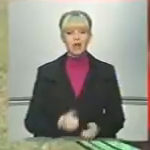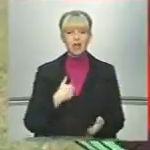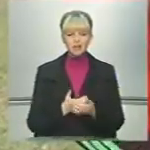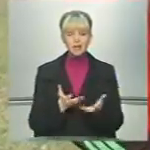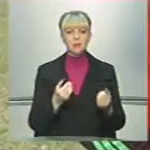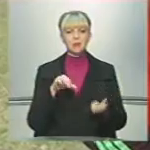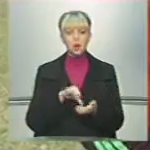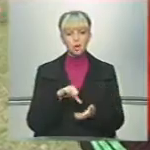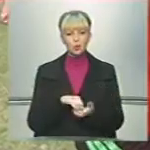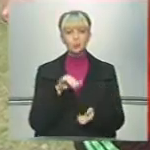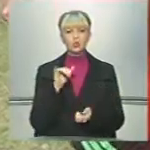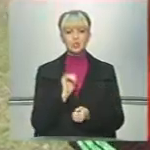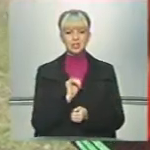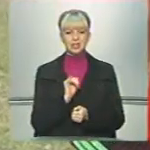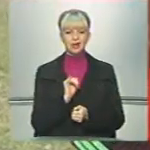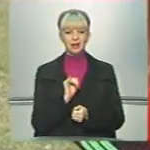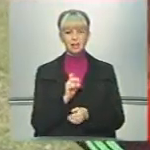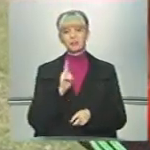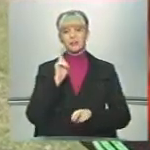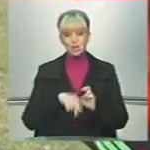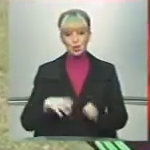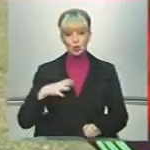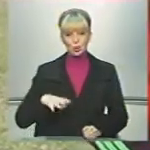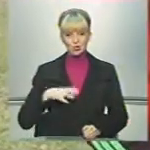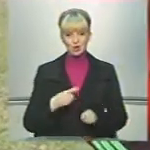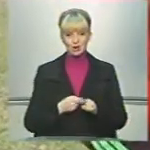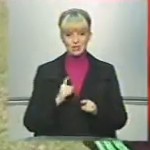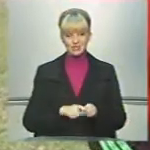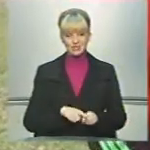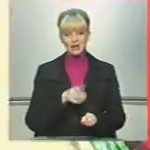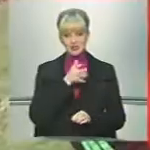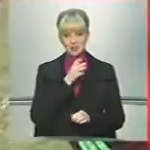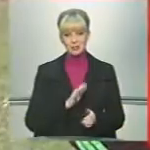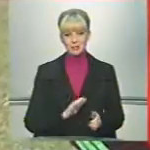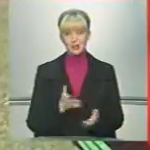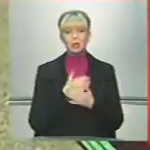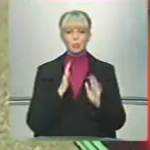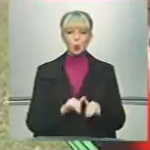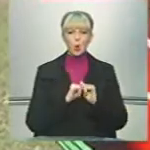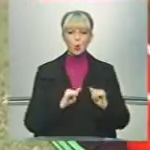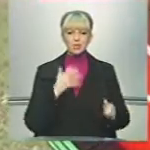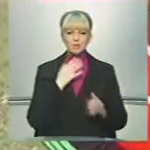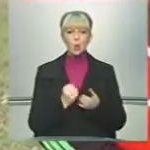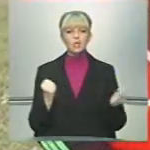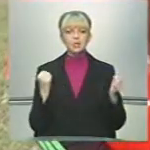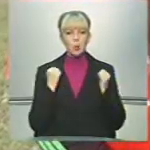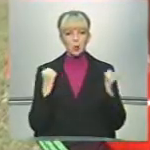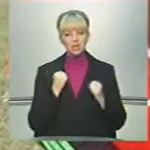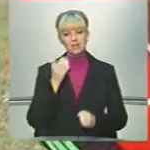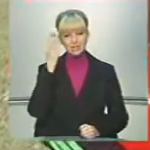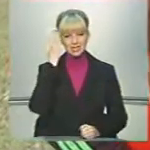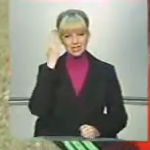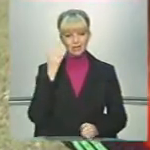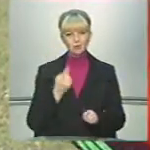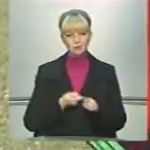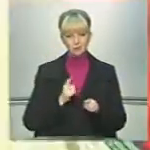приймали участь і нарешті дочекалися цієї миті. Ми будемо розвивати свої спортивні здібності